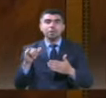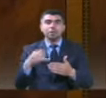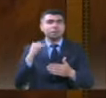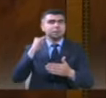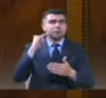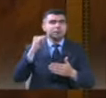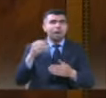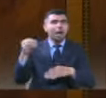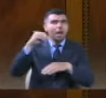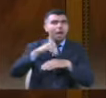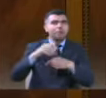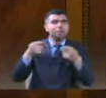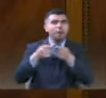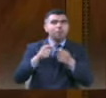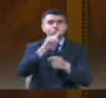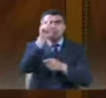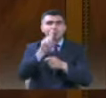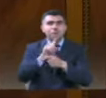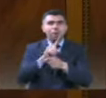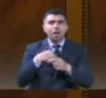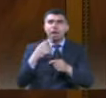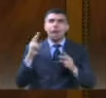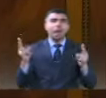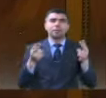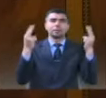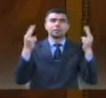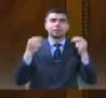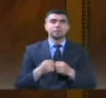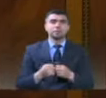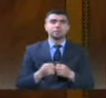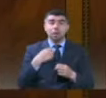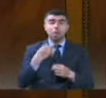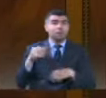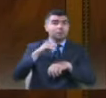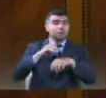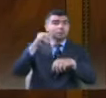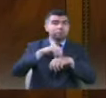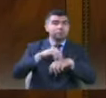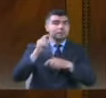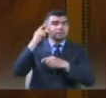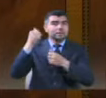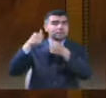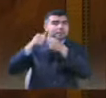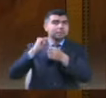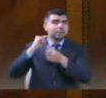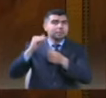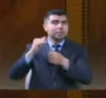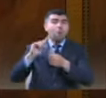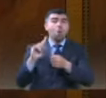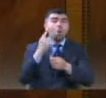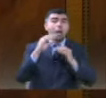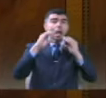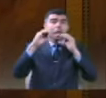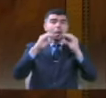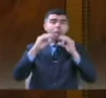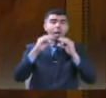الأطراف في بعض الأحيان، وهو أمر طبيعي. وللتذكير، فقد عقد اللقاء الأول في 14